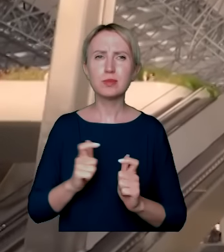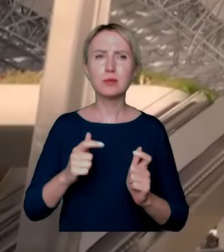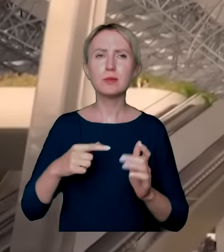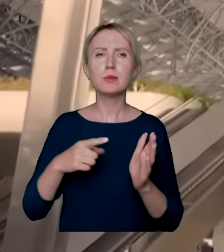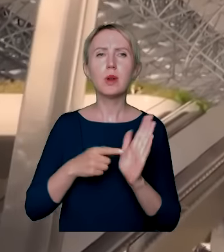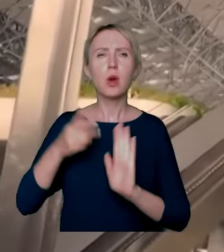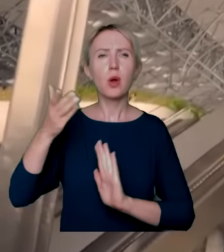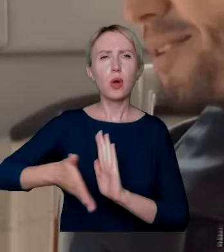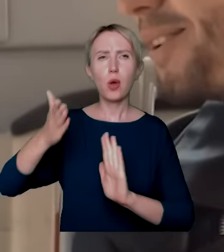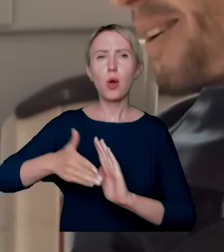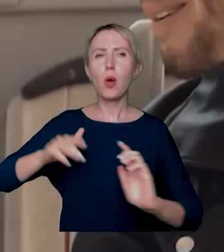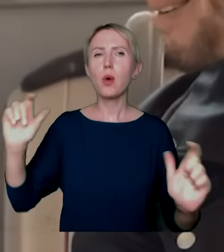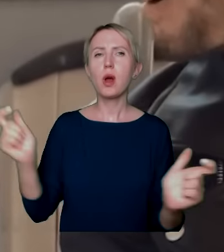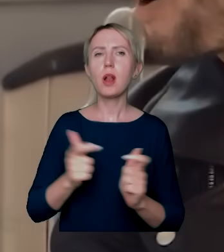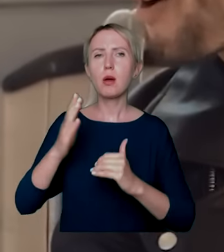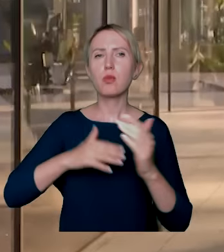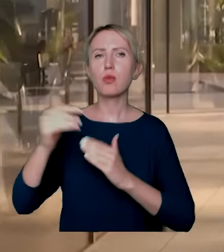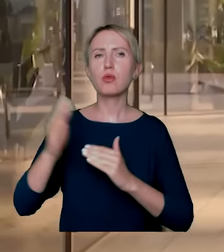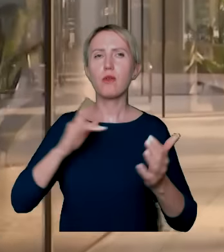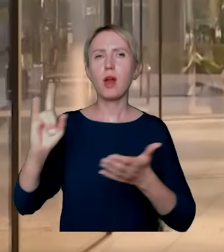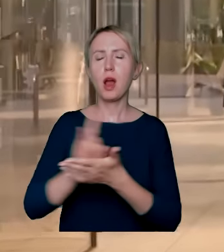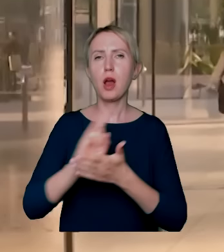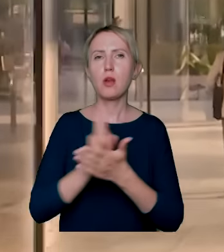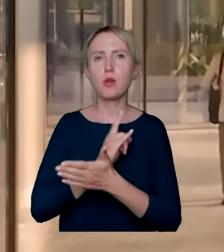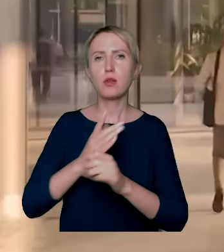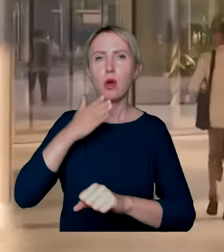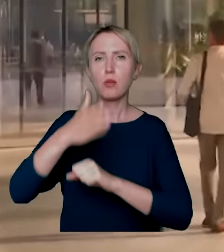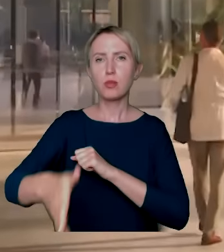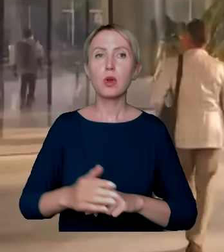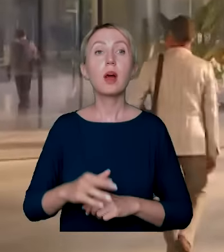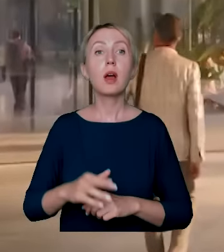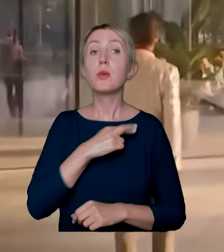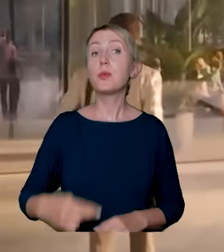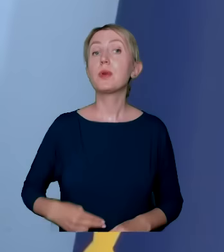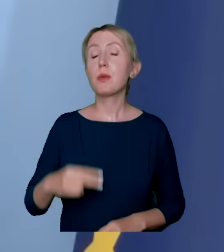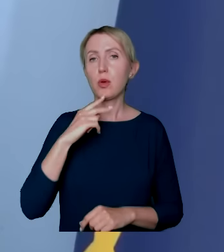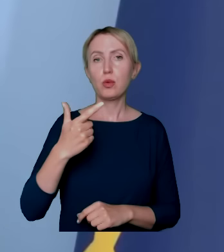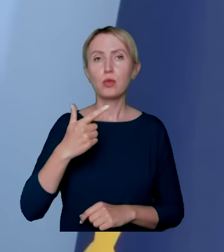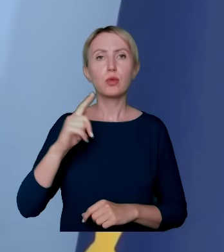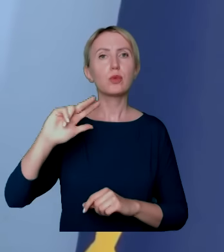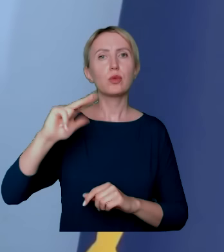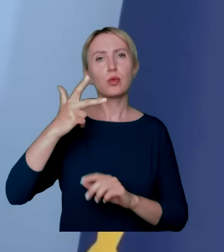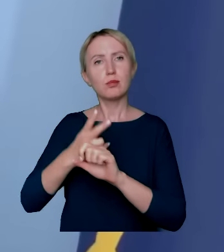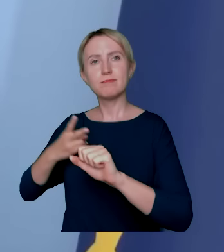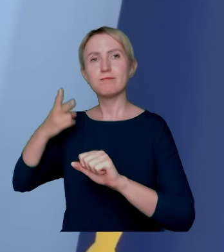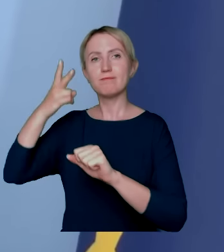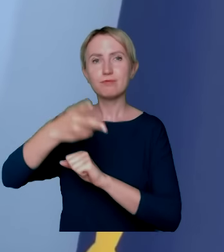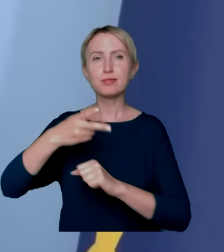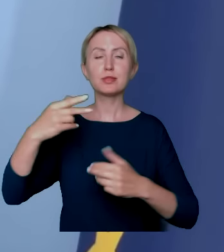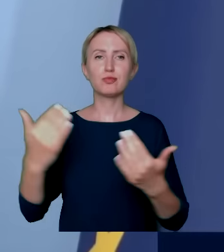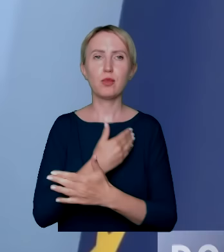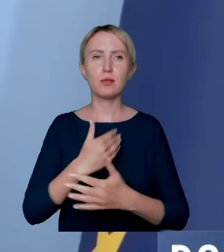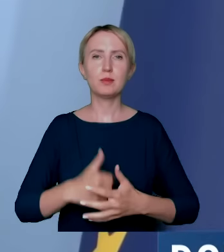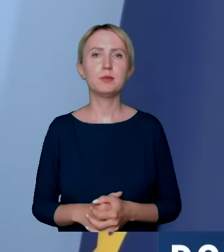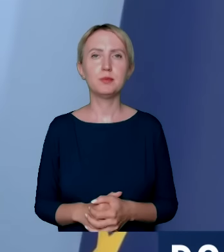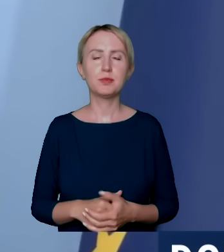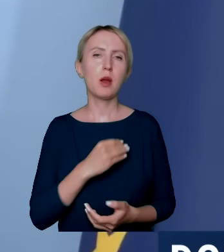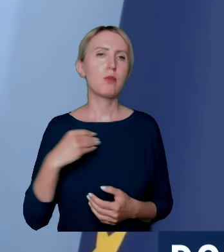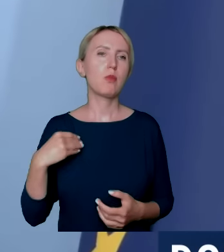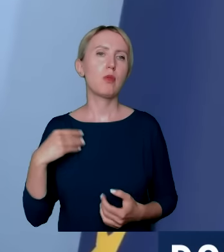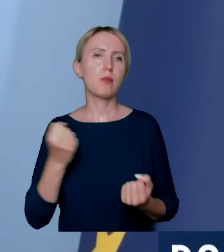budowa lotniska opóźniona. Mimo to premier zapowiedział, tu cytat, trójskok w nowoczesność. Polska stanie się jednym wielkim megalopolis